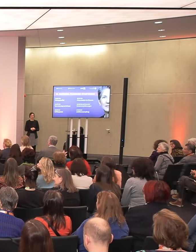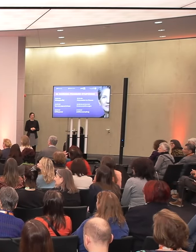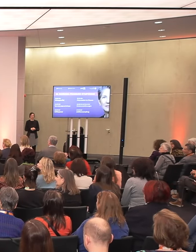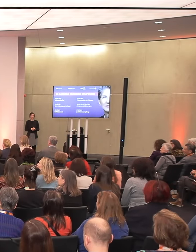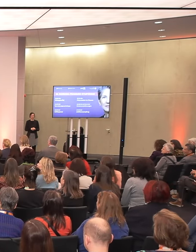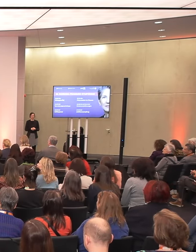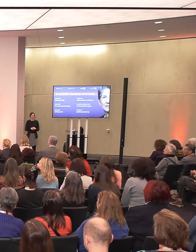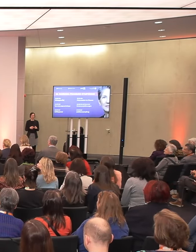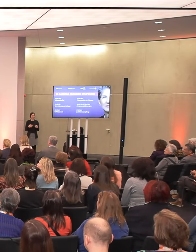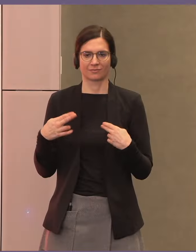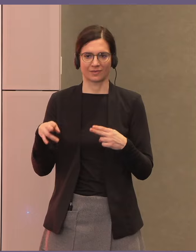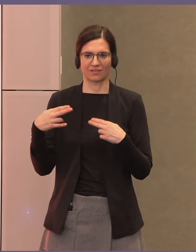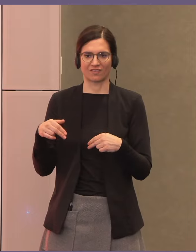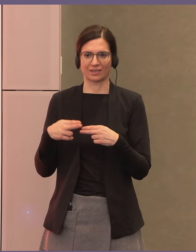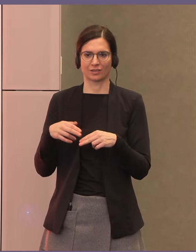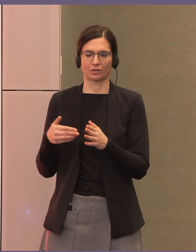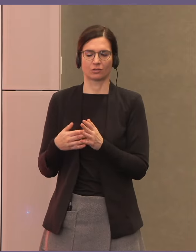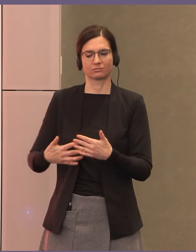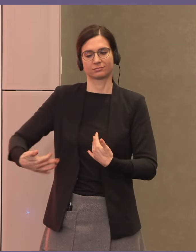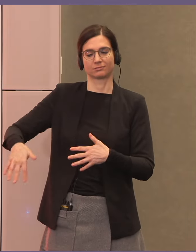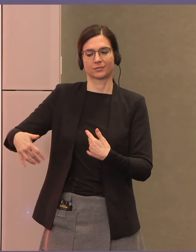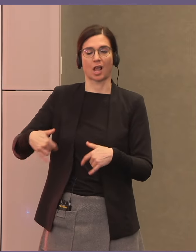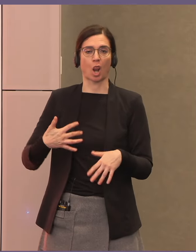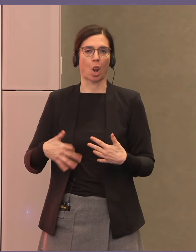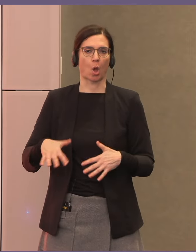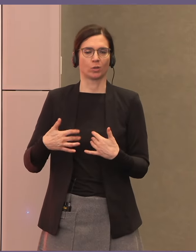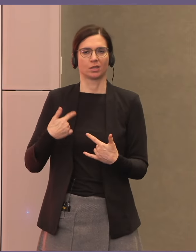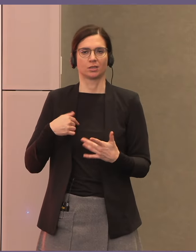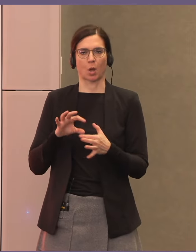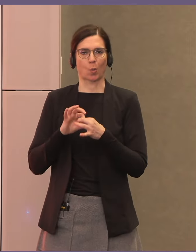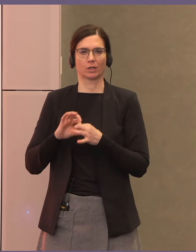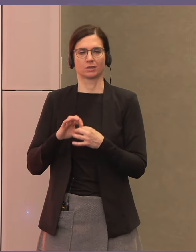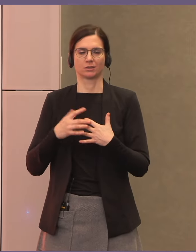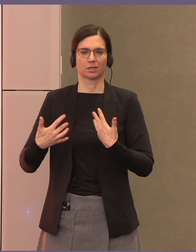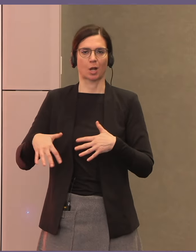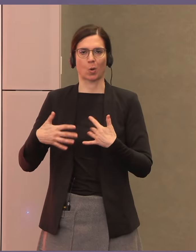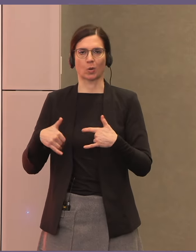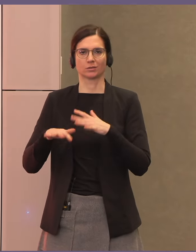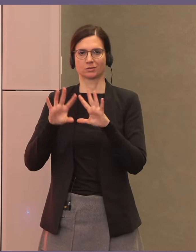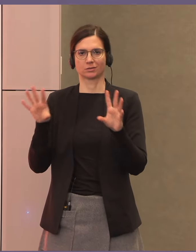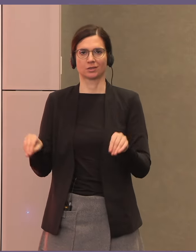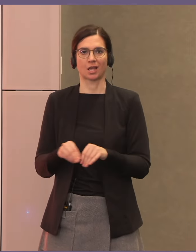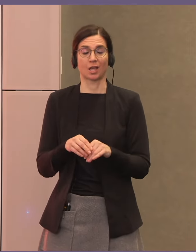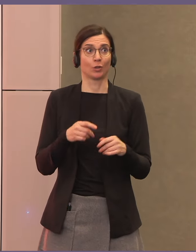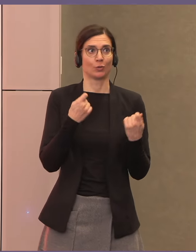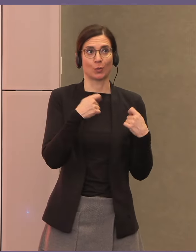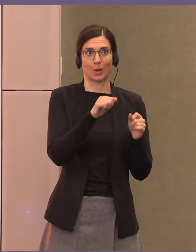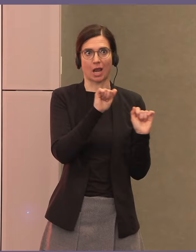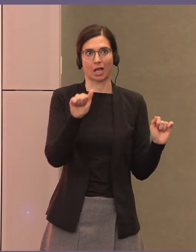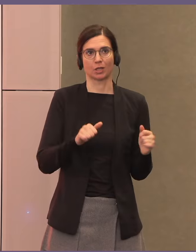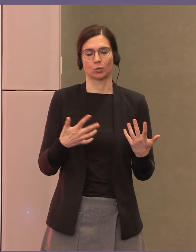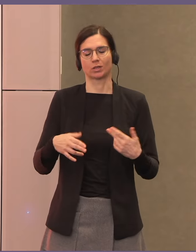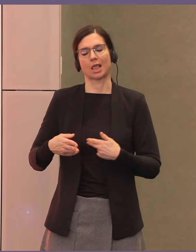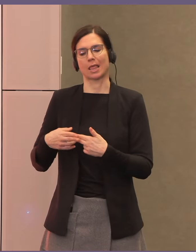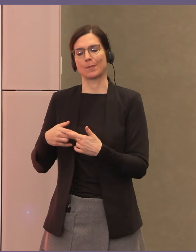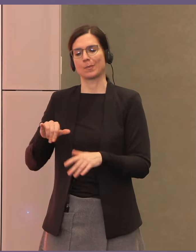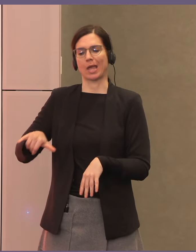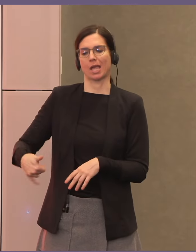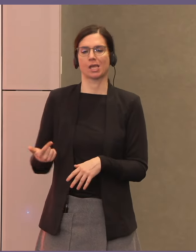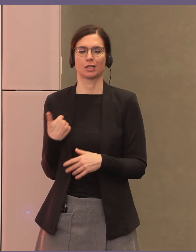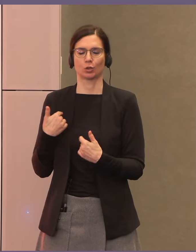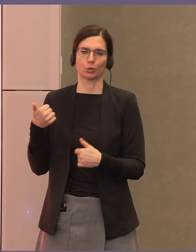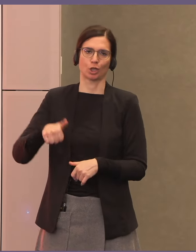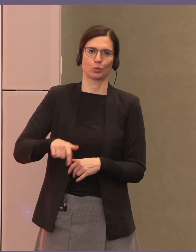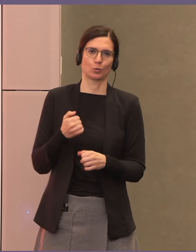Das wird nämlich alles noch so nebenher aus dem Ärmel geschüttelt also das wird nicht eine teure Agentur beauftragt oder wie das